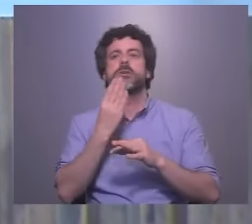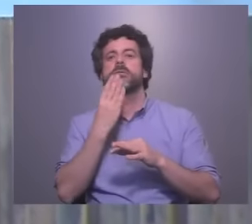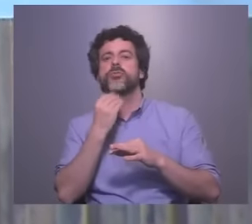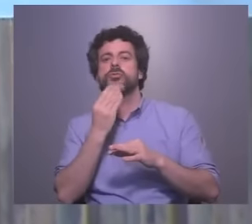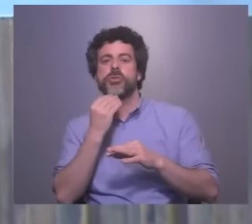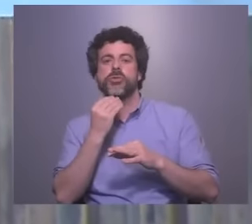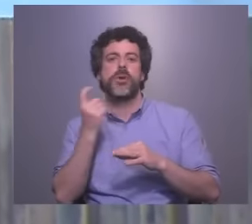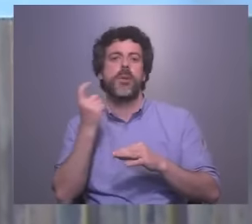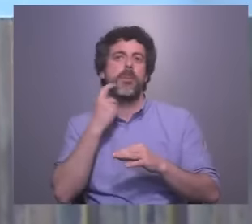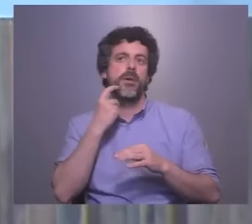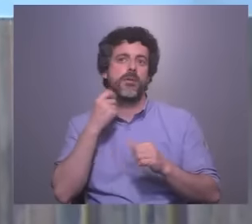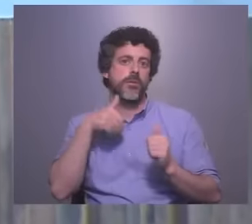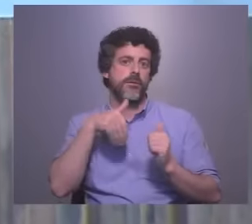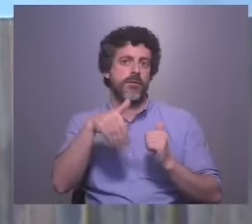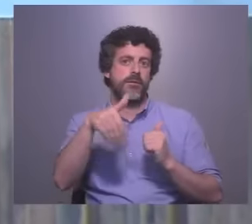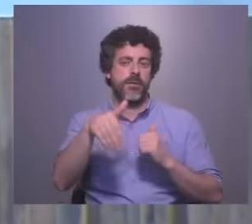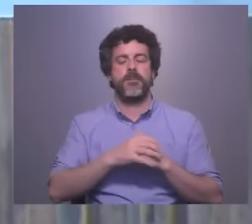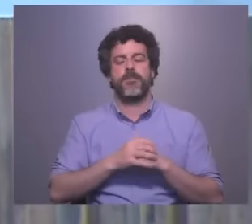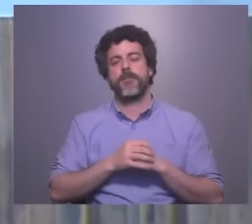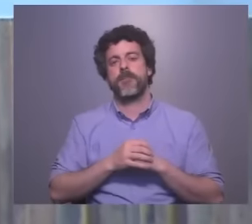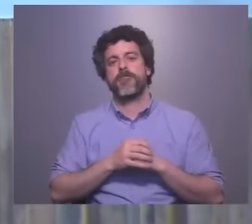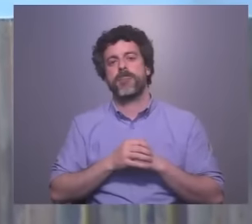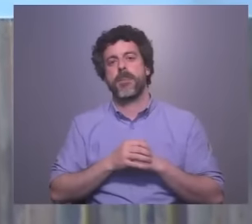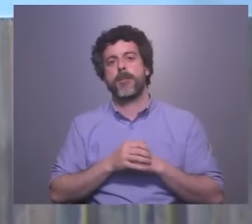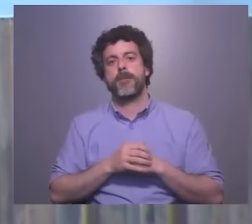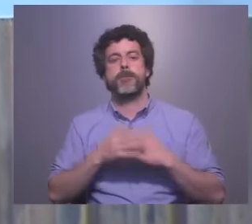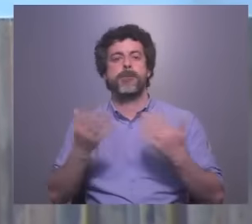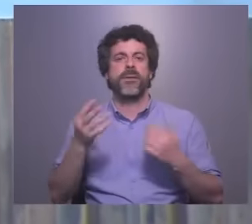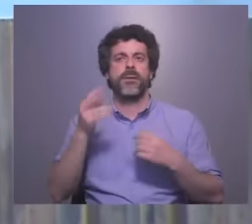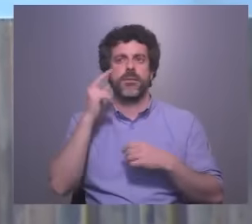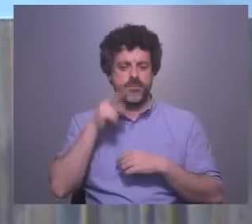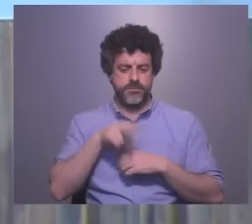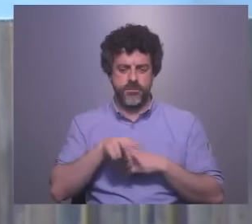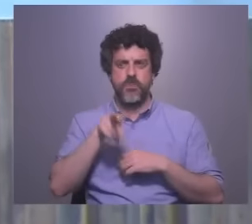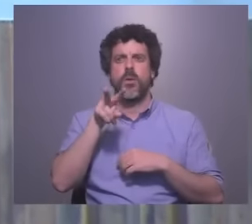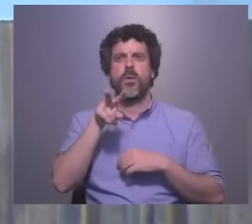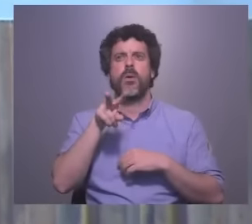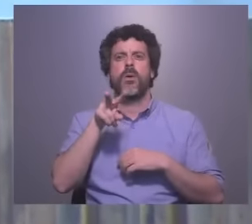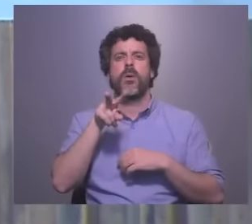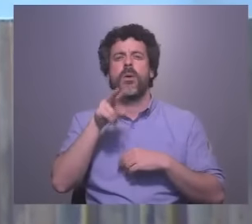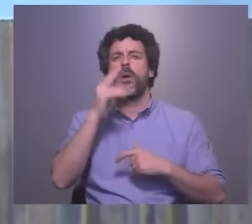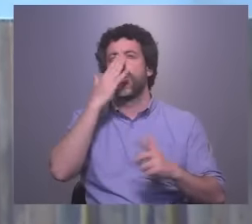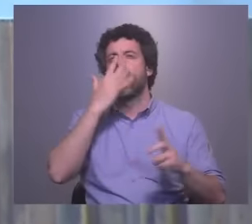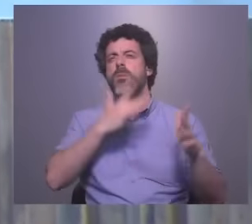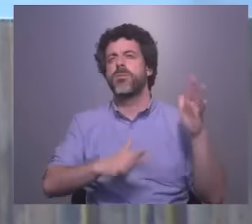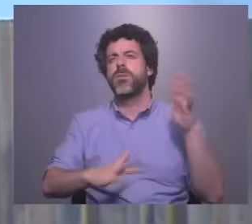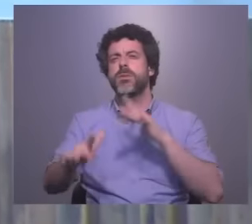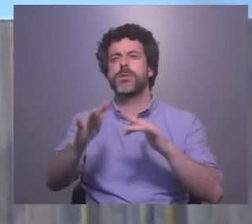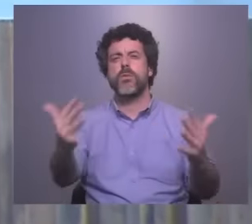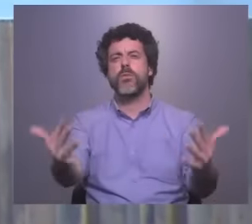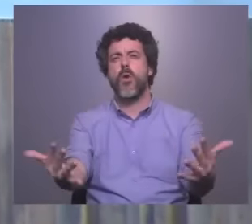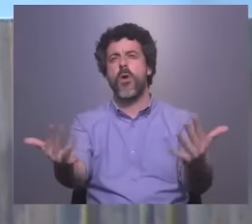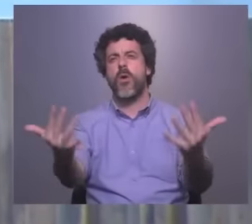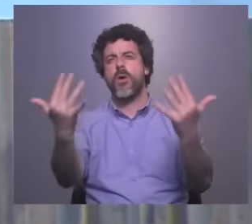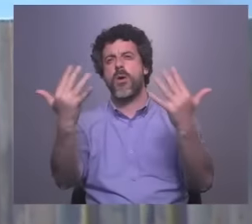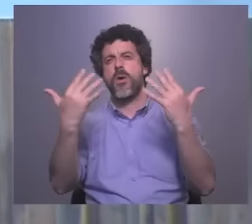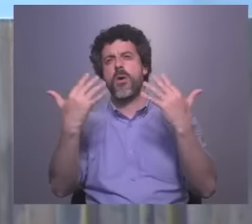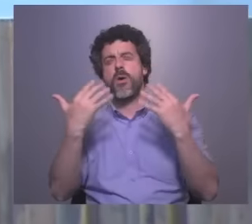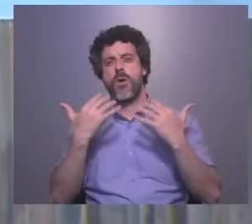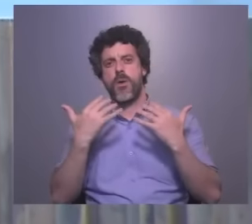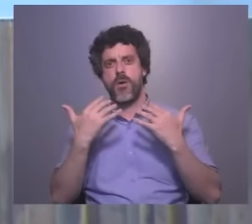Gesù salì sul monte e là si pose a sedere con i suoi discepoli. Era vicina